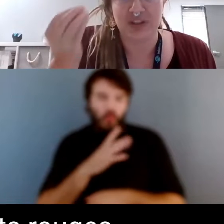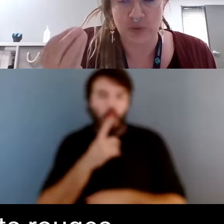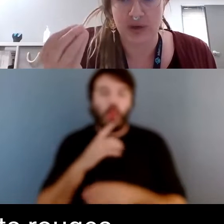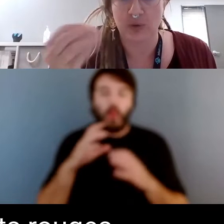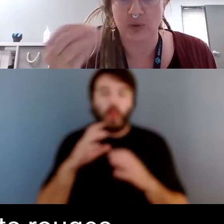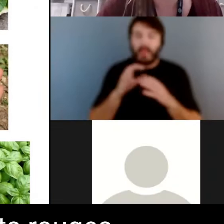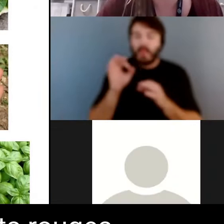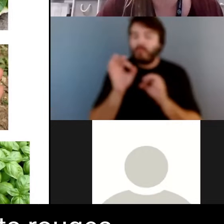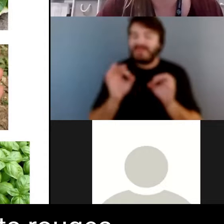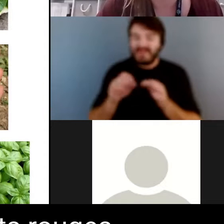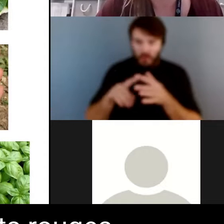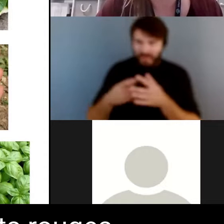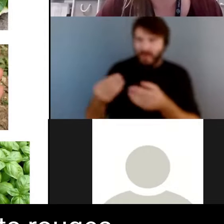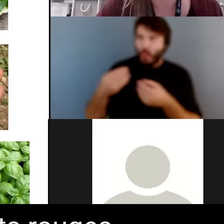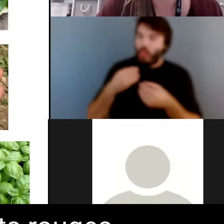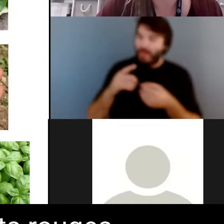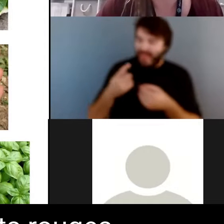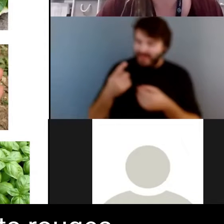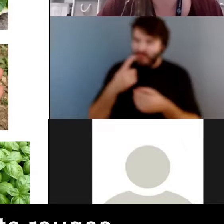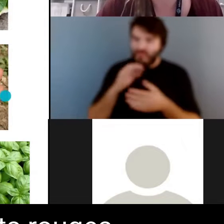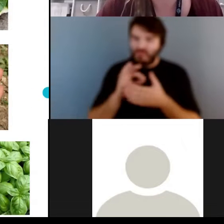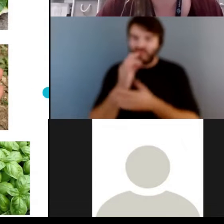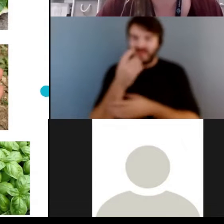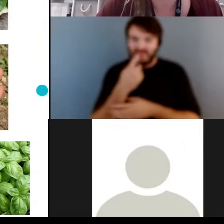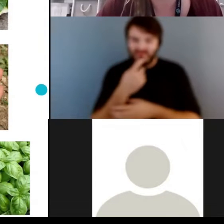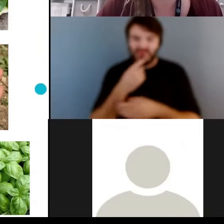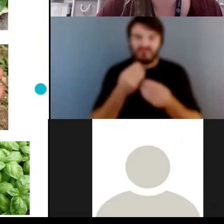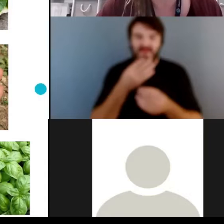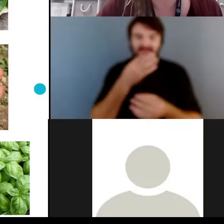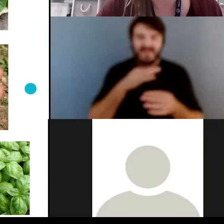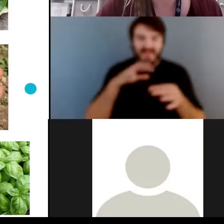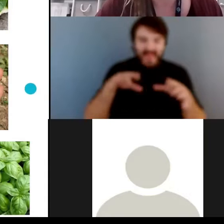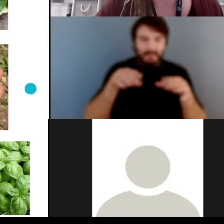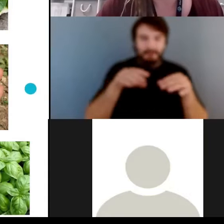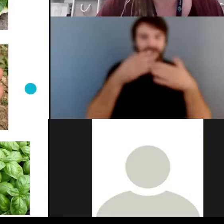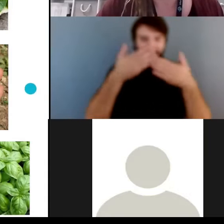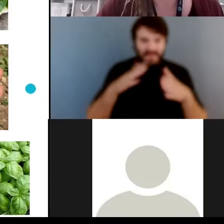commence à avoir des fruits rouges et on a beaucoup de fines herbes là, qui seraient prêtes à récolter.